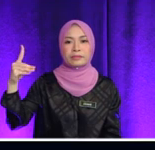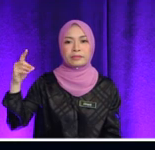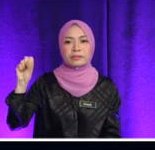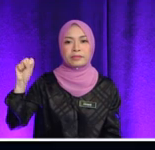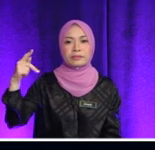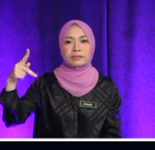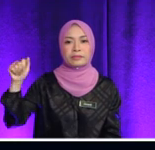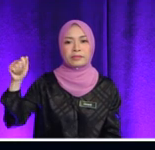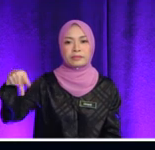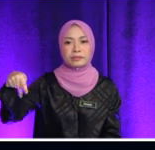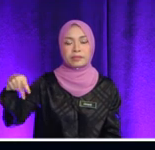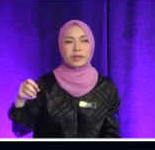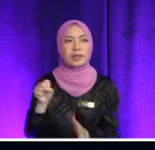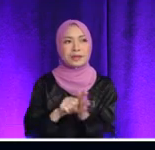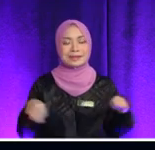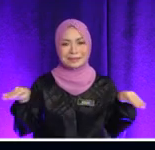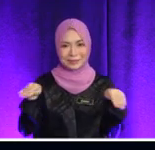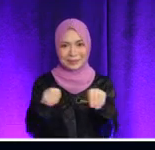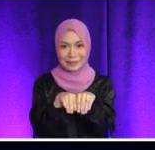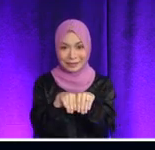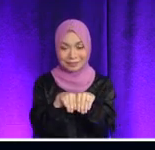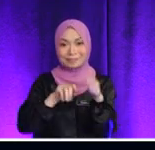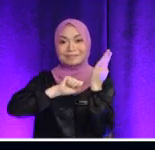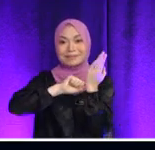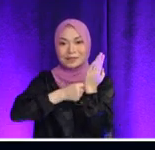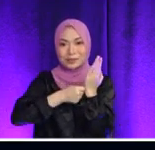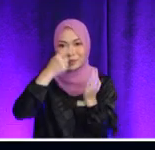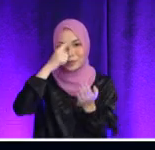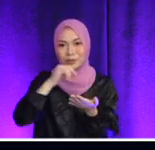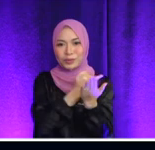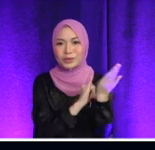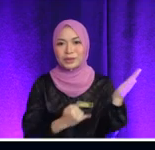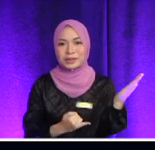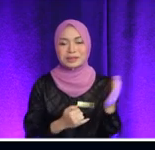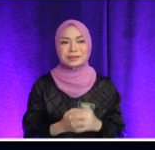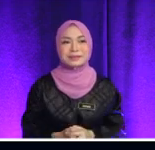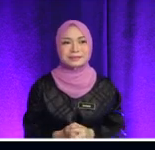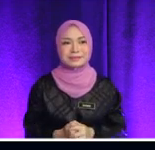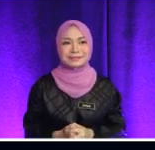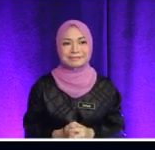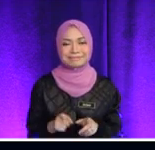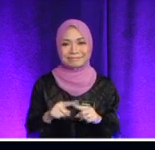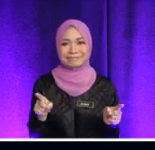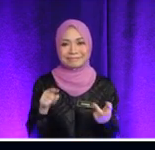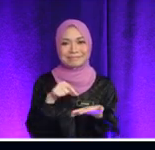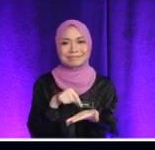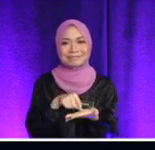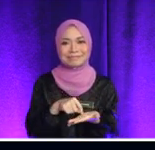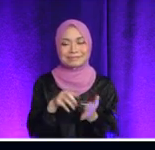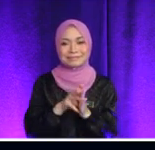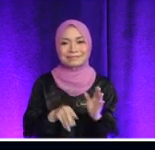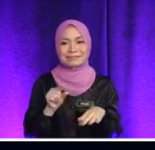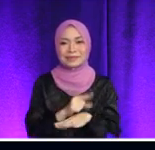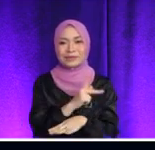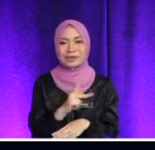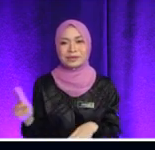sumber Ilham Oke tapi kalau Henry martis untuk karya yang ini dia menggunakan alam benda